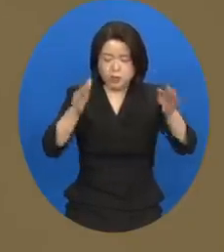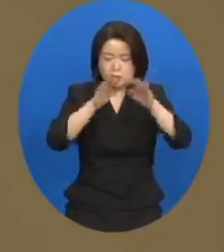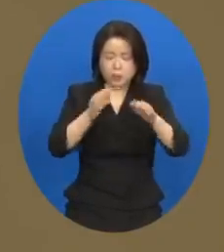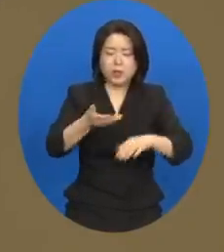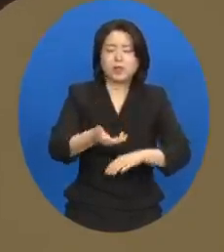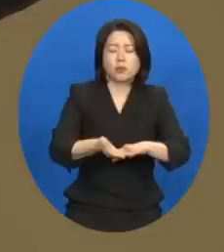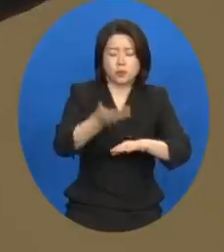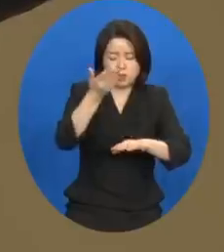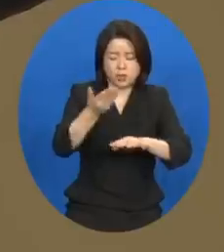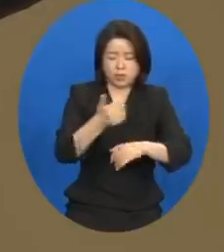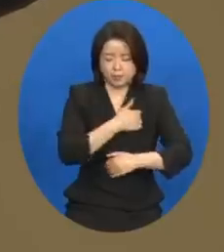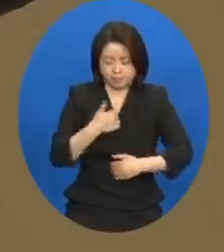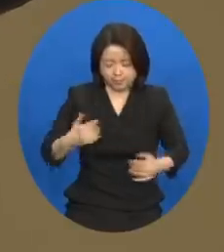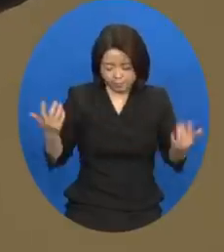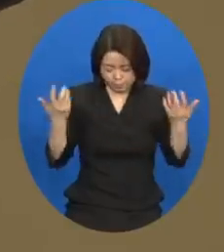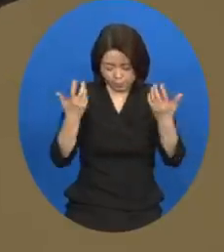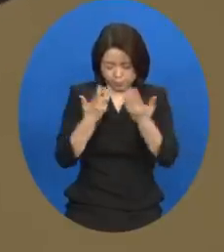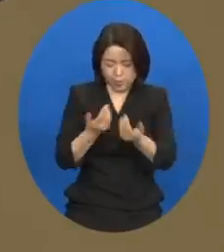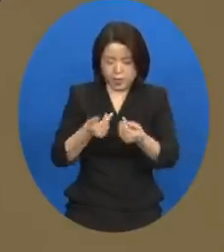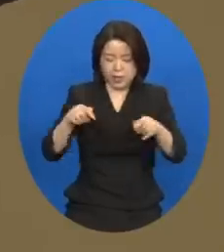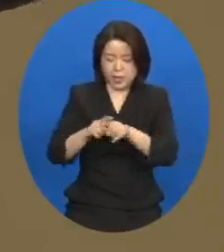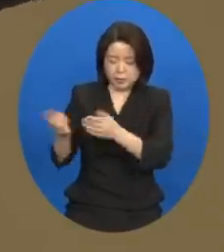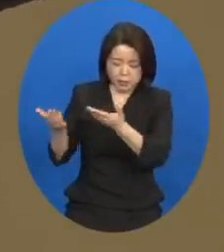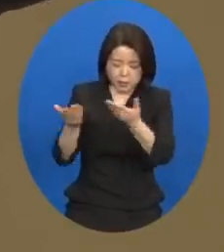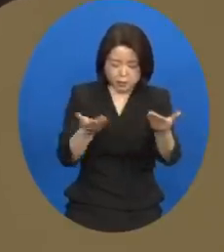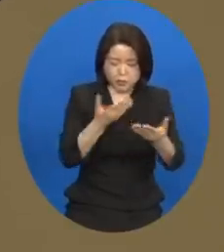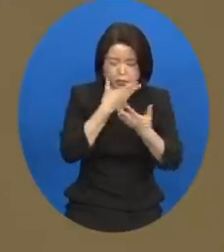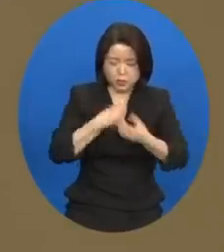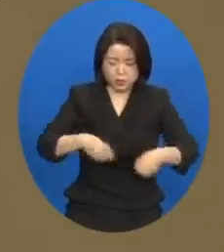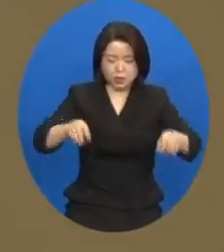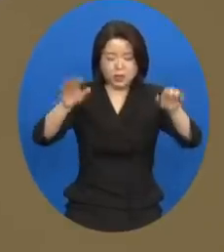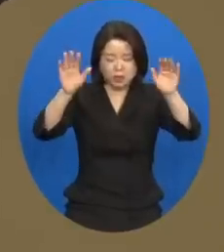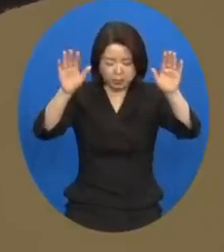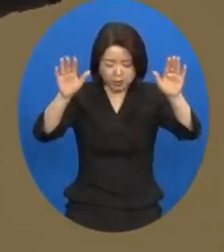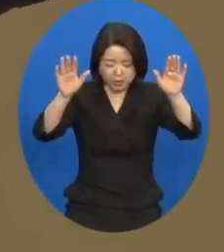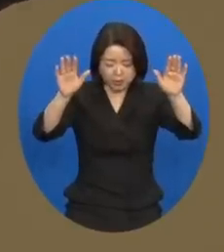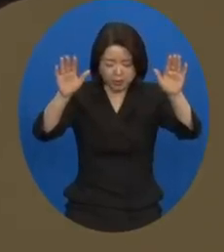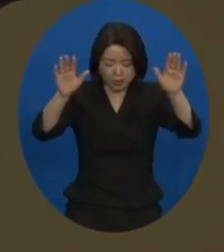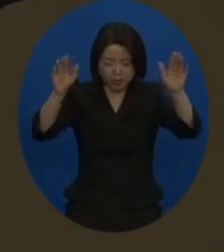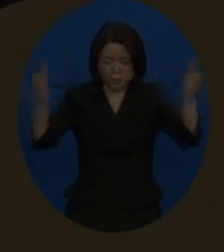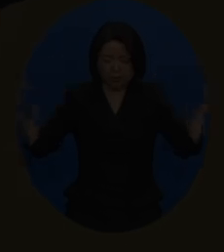충만히 함께 하시기를 축원하옵나이다. 아멘.